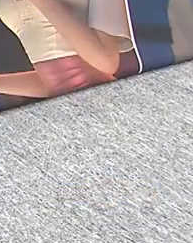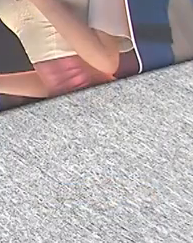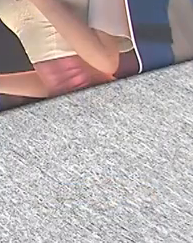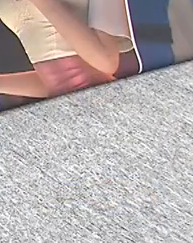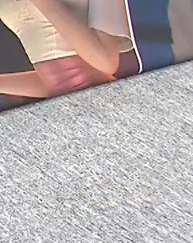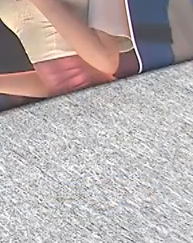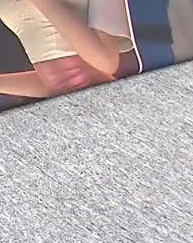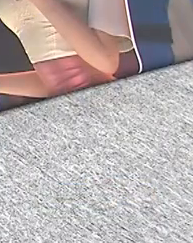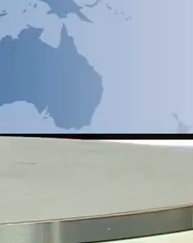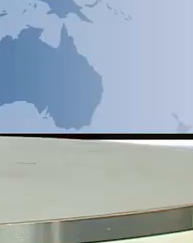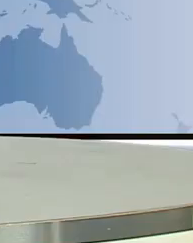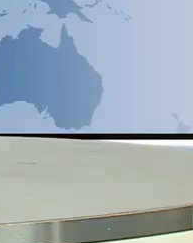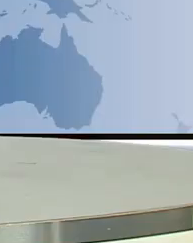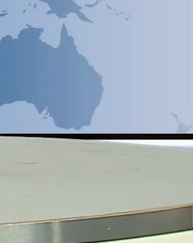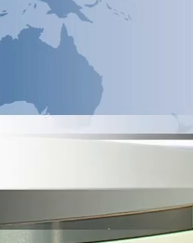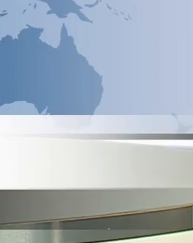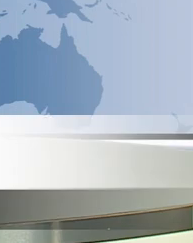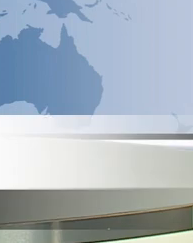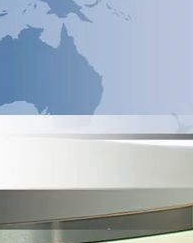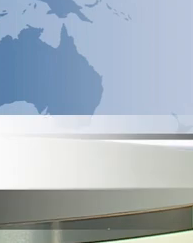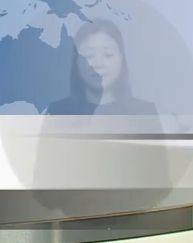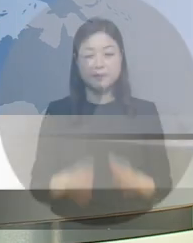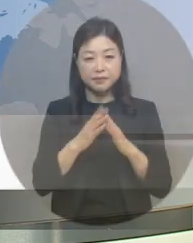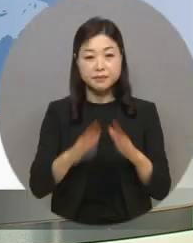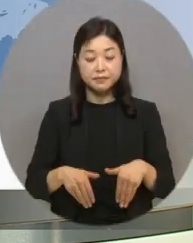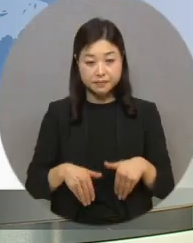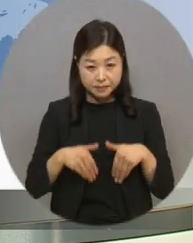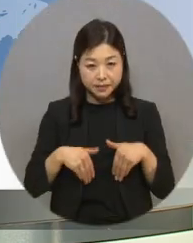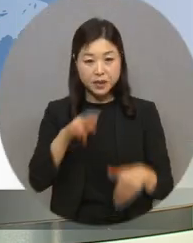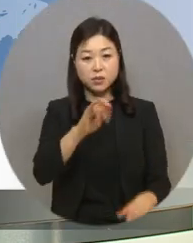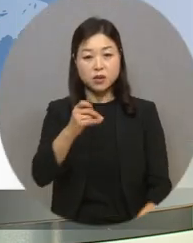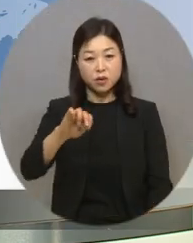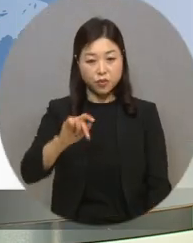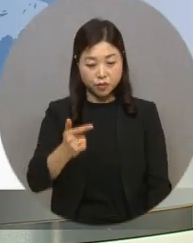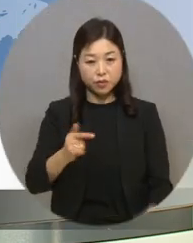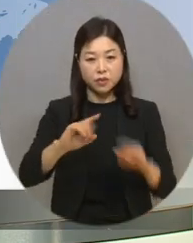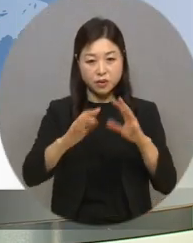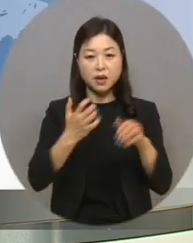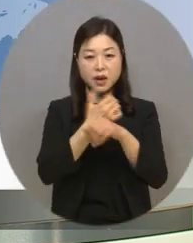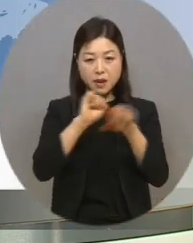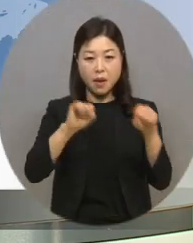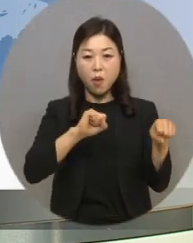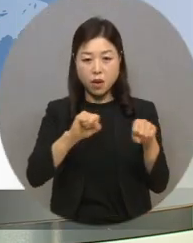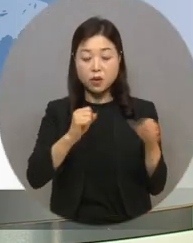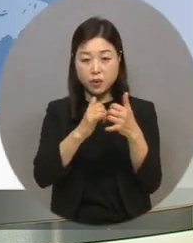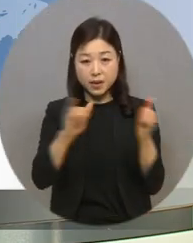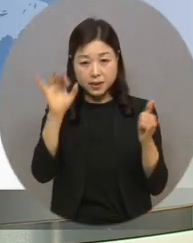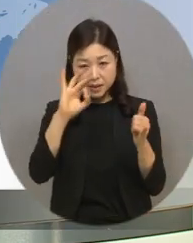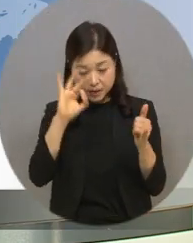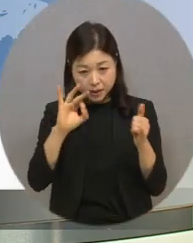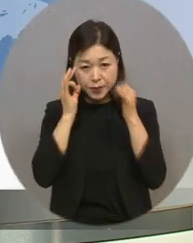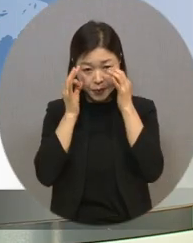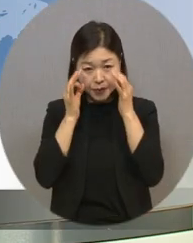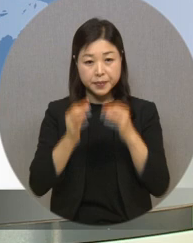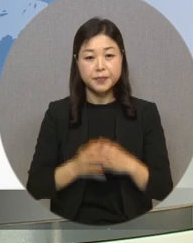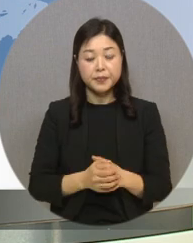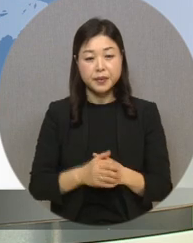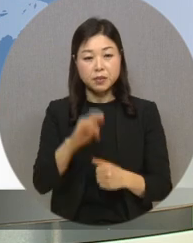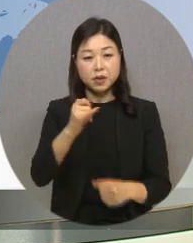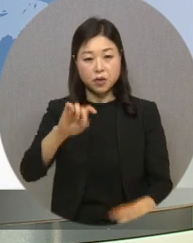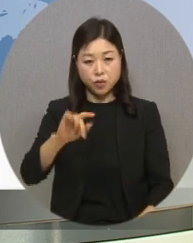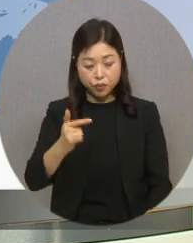황제입니다 전라남도가 미운 독립운동가 찾기에 적극적으로 나서고 있습니다